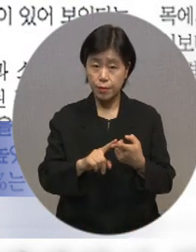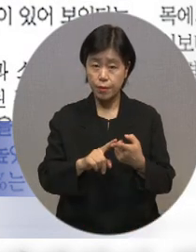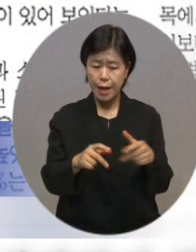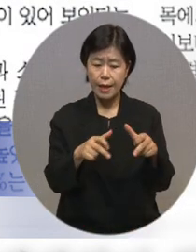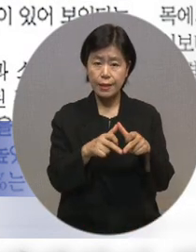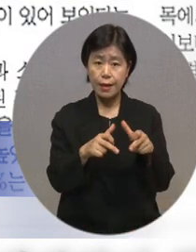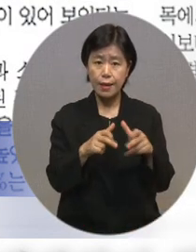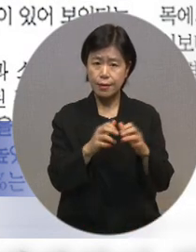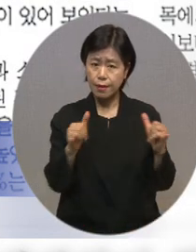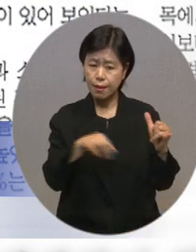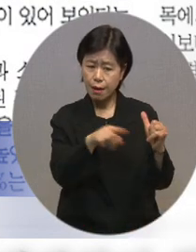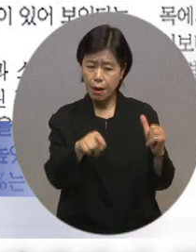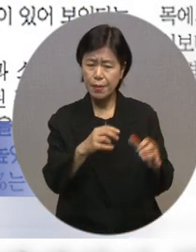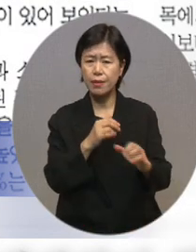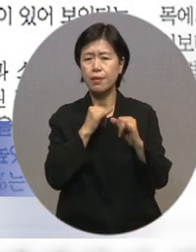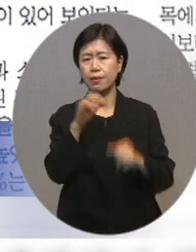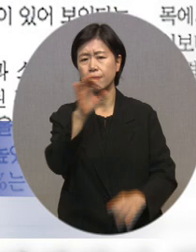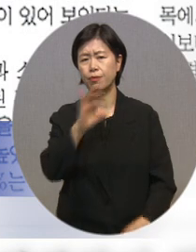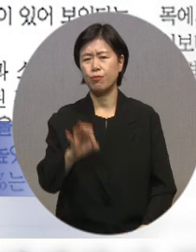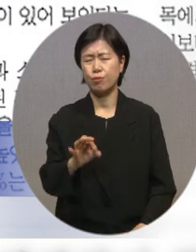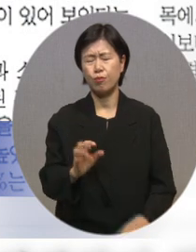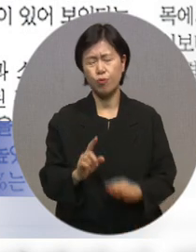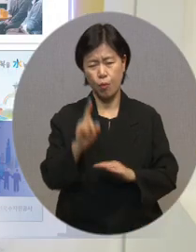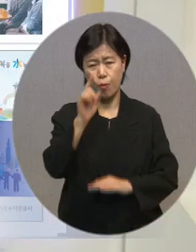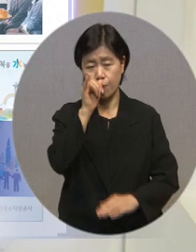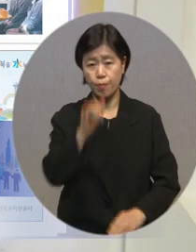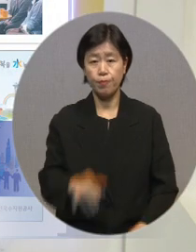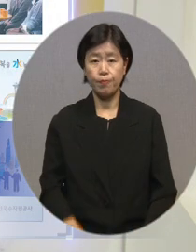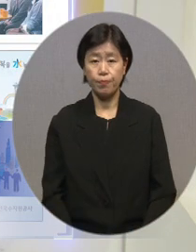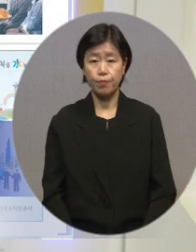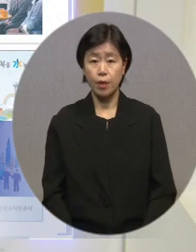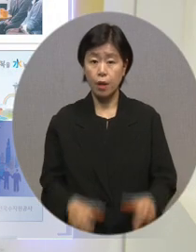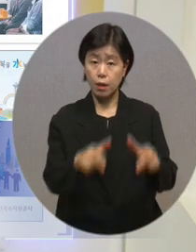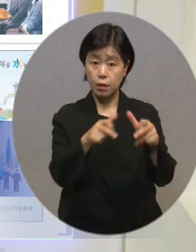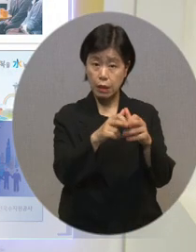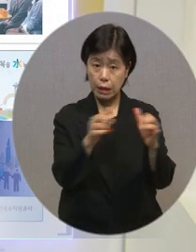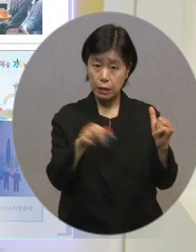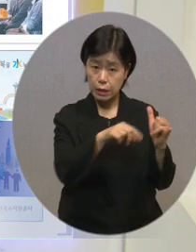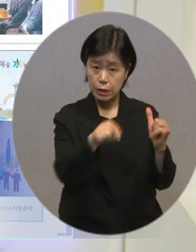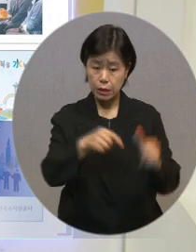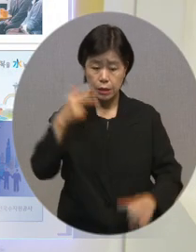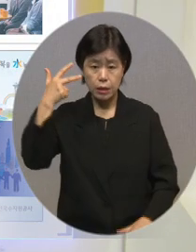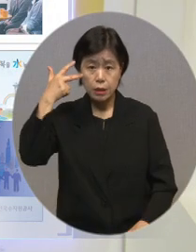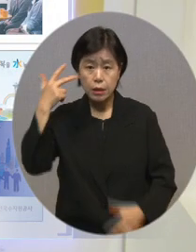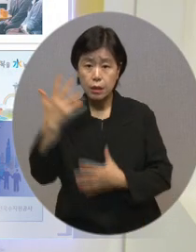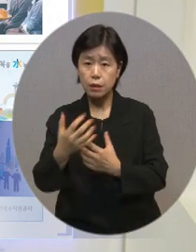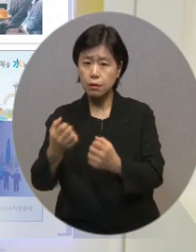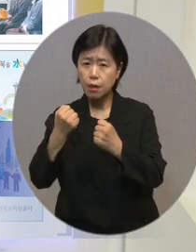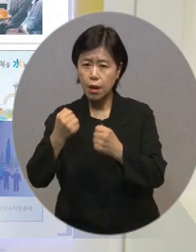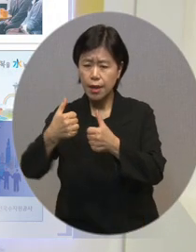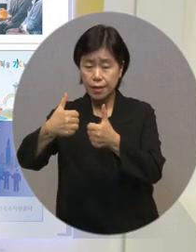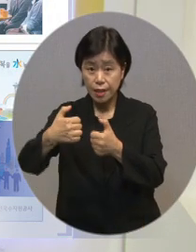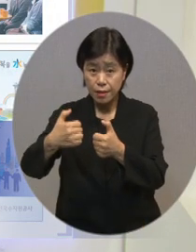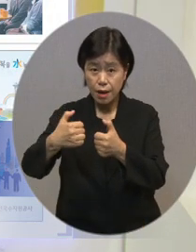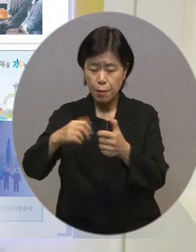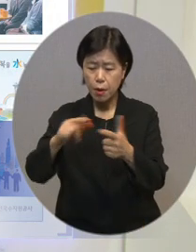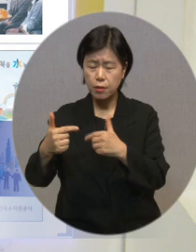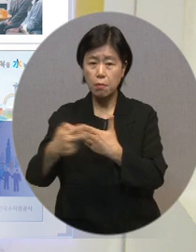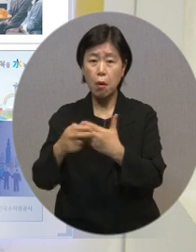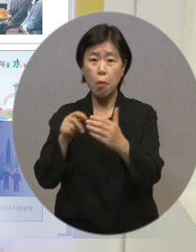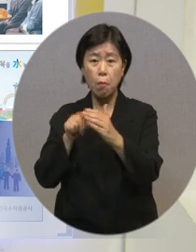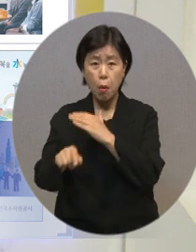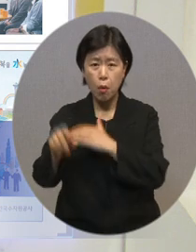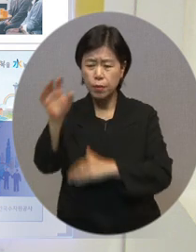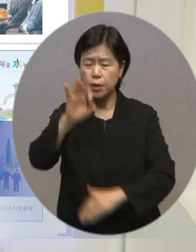장애인의 자살 비율이 매우 높게 나타났습니다 그만큼 장애인은 정신건강 상담과이 처방을 받는